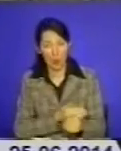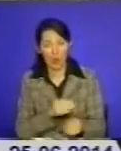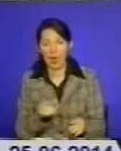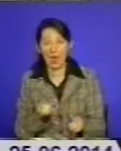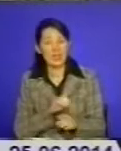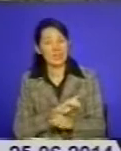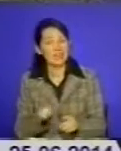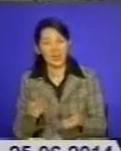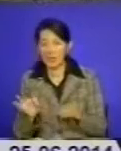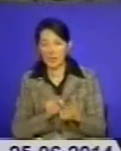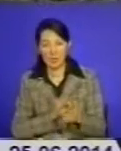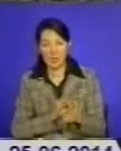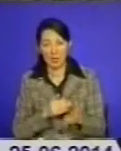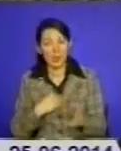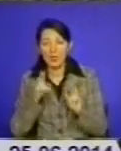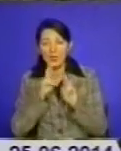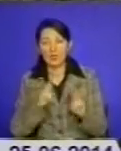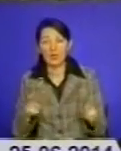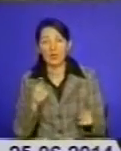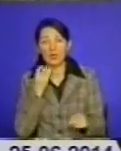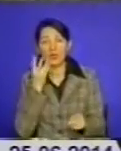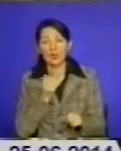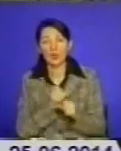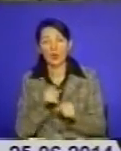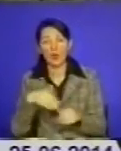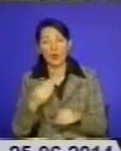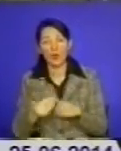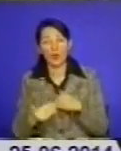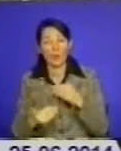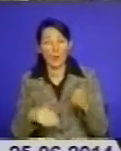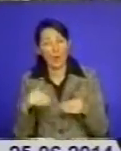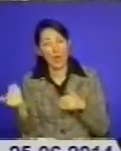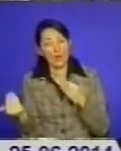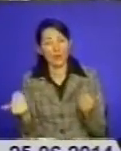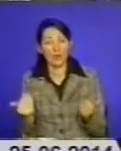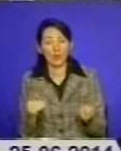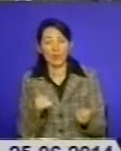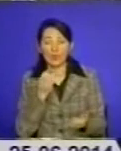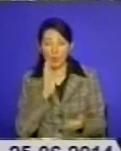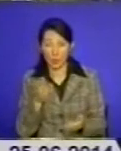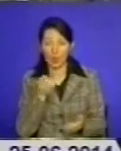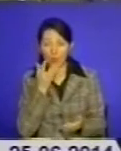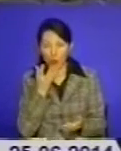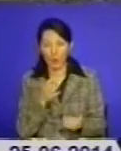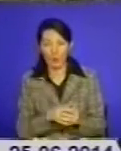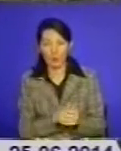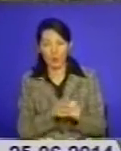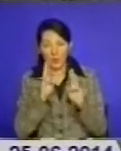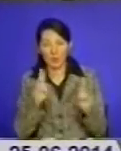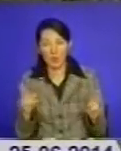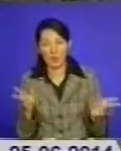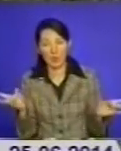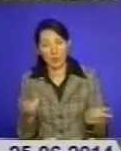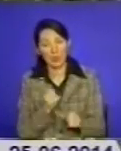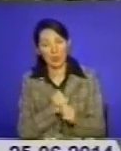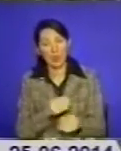що ми не знаємо, чи те, якщо ми зробимо крок вправо, чи він буде добре, чи все-таки зробити крок вліво, і він буде нам позитивний. Так? Це повинна бути